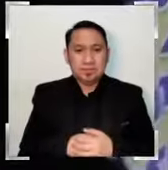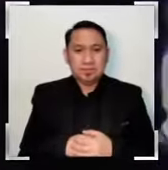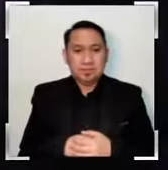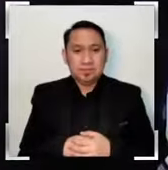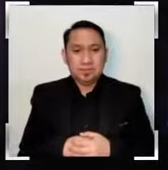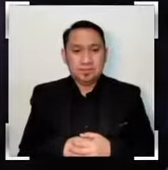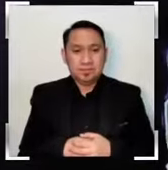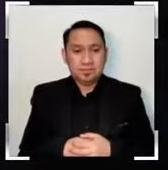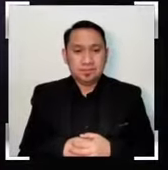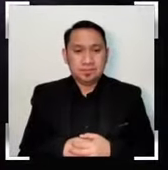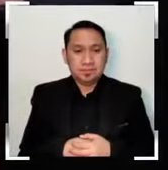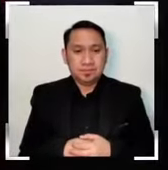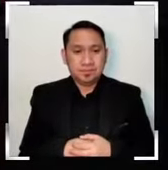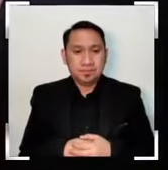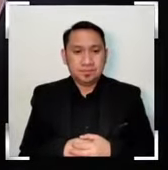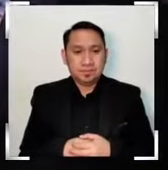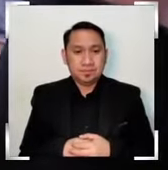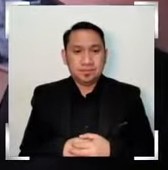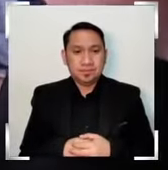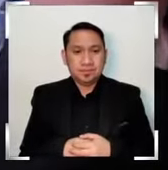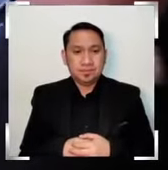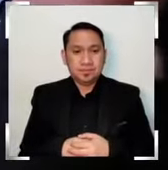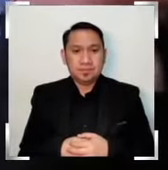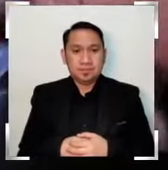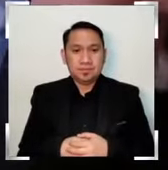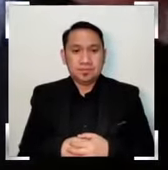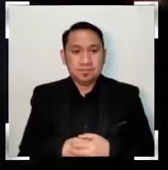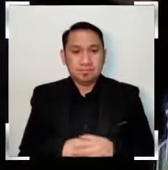Amen, ha? Sa lang, sa paglabag mo